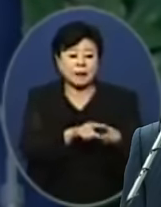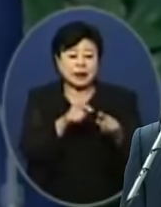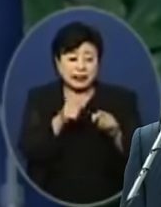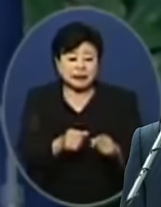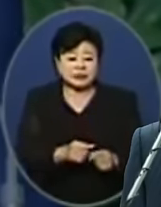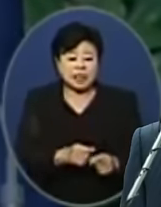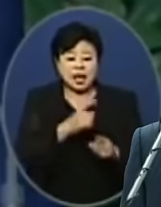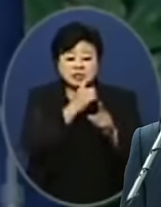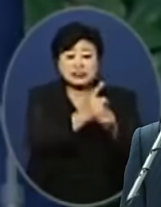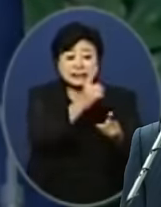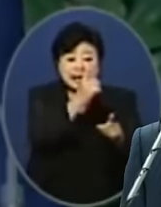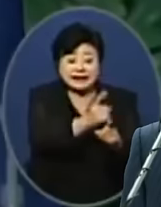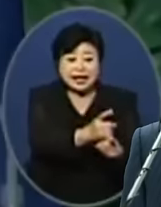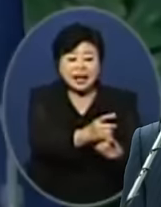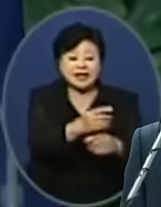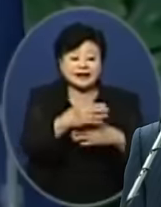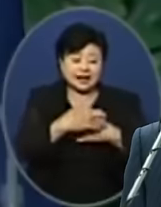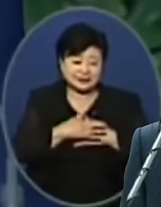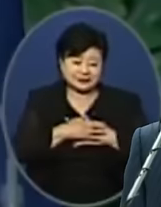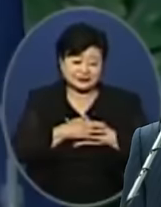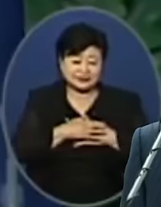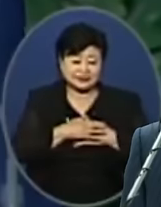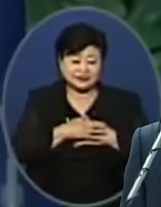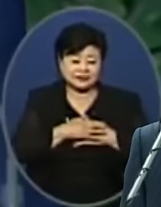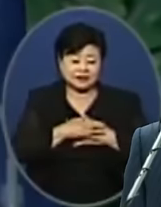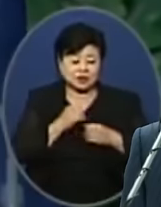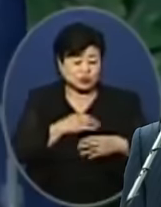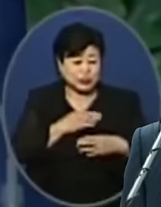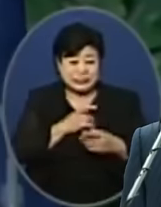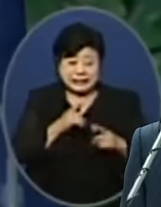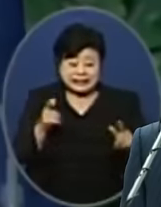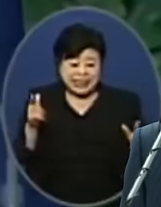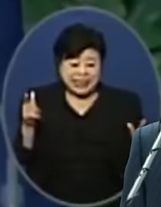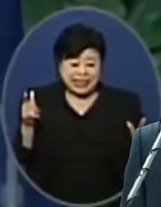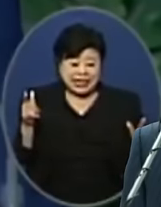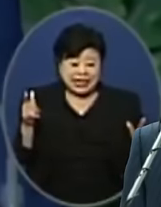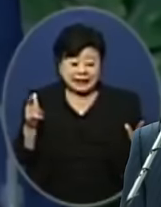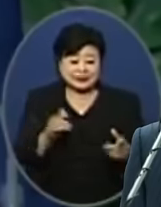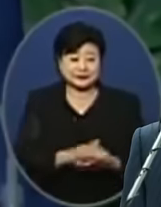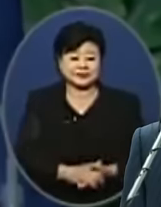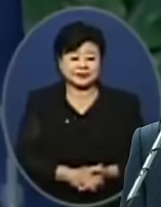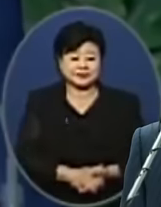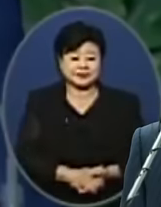나는 승리한다. 나는 두려워하지 않는다.